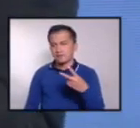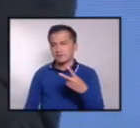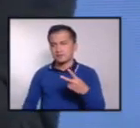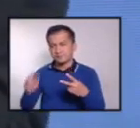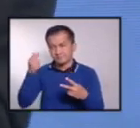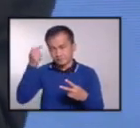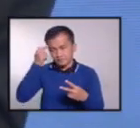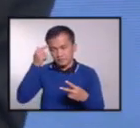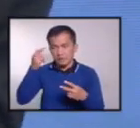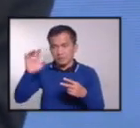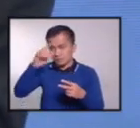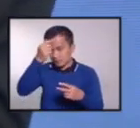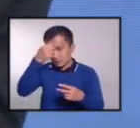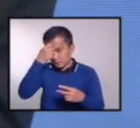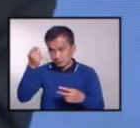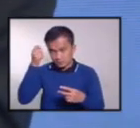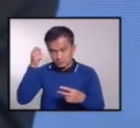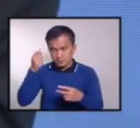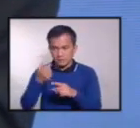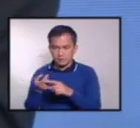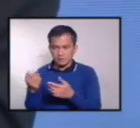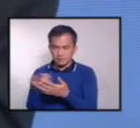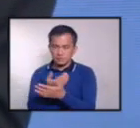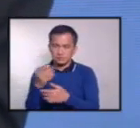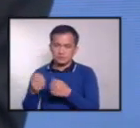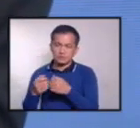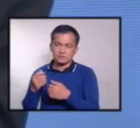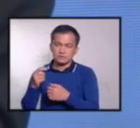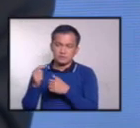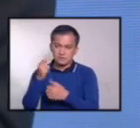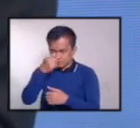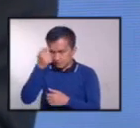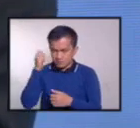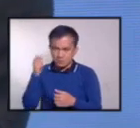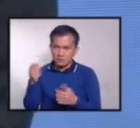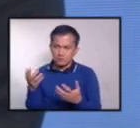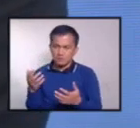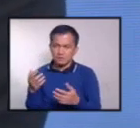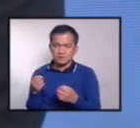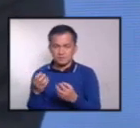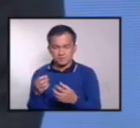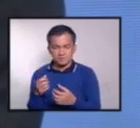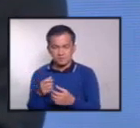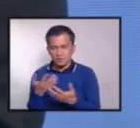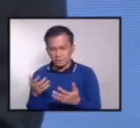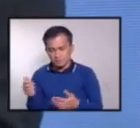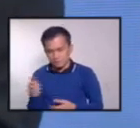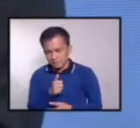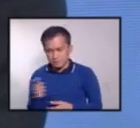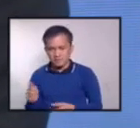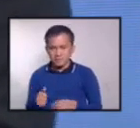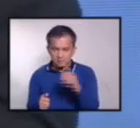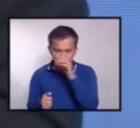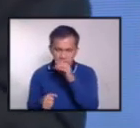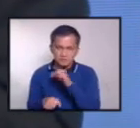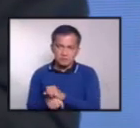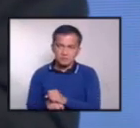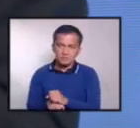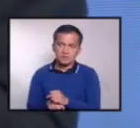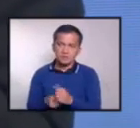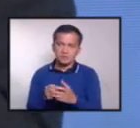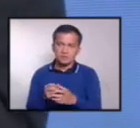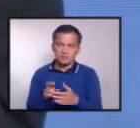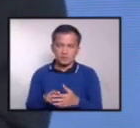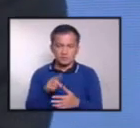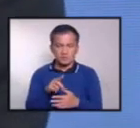ikaw, bagong graduate ka, galing ka sa mahirap, karamihan sa kanila, niwalang pamasahe, panghanap ng trabaho. Or kung ikaw